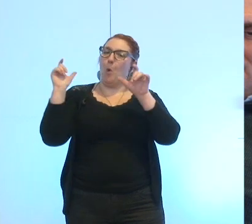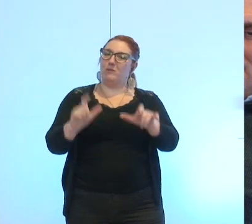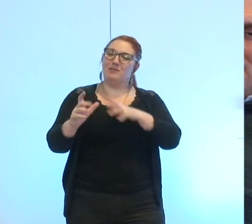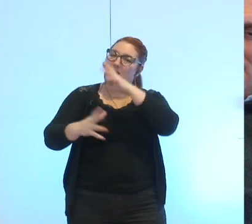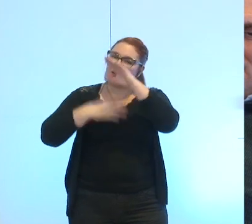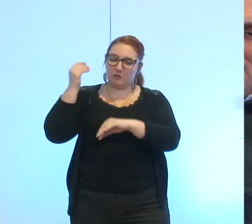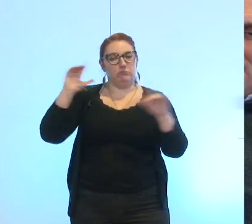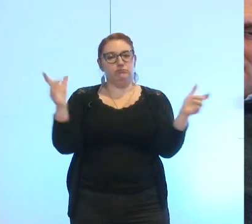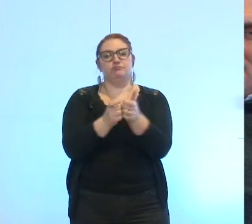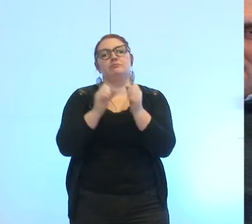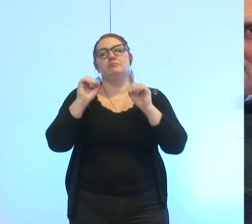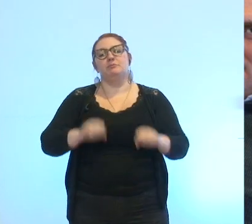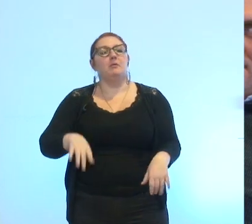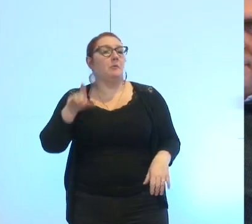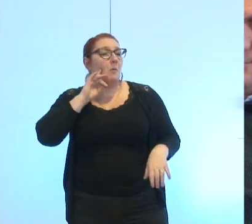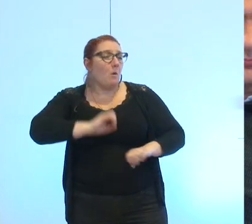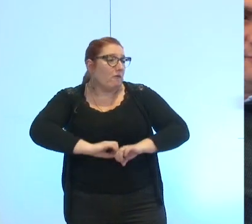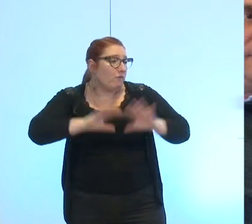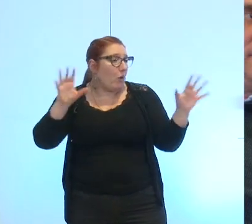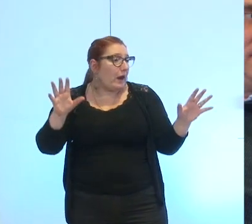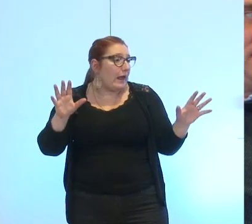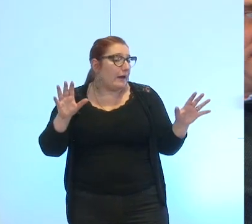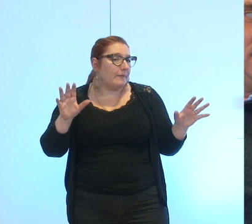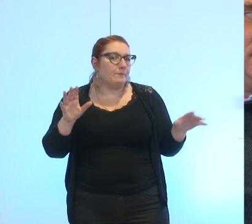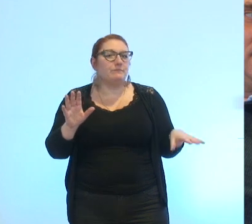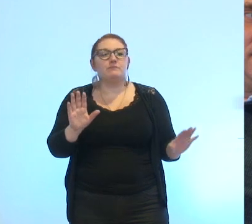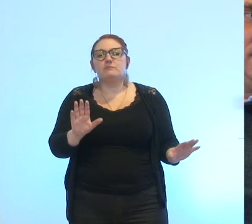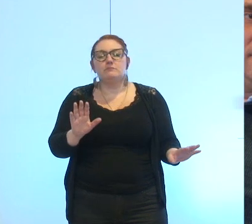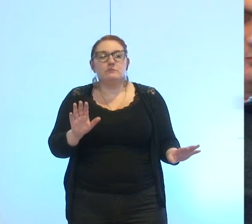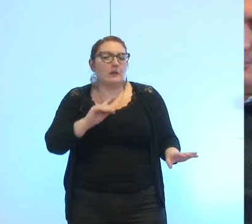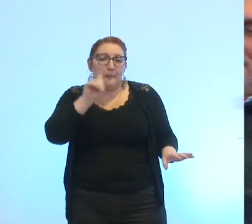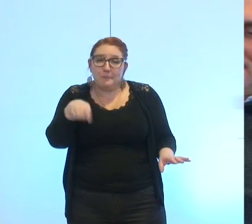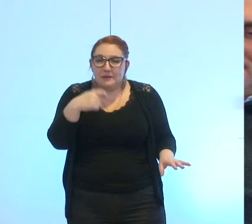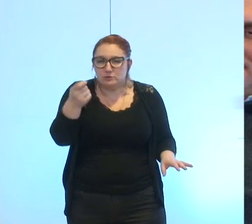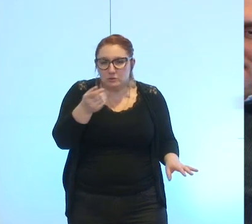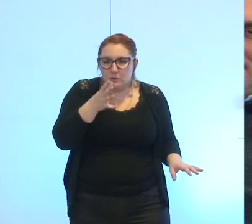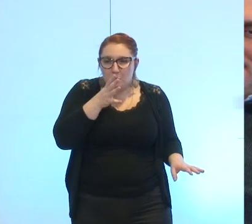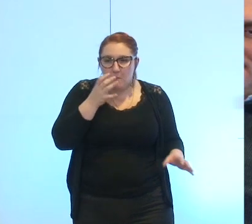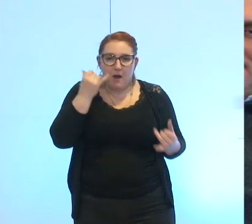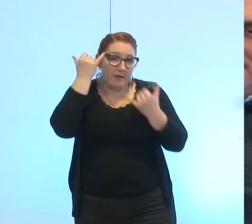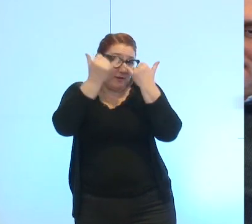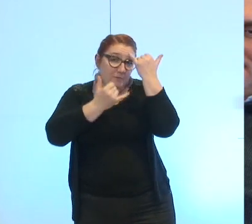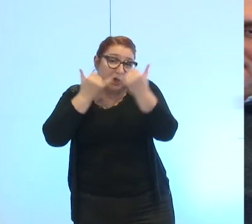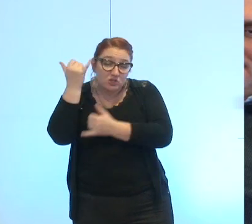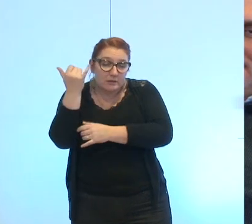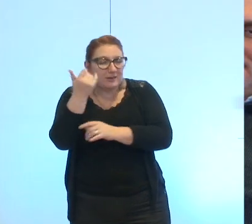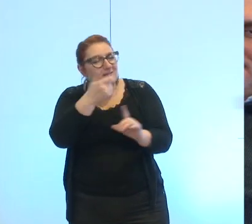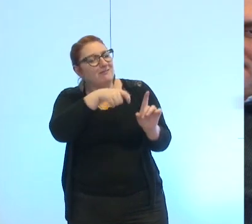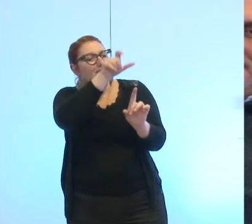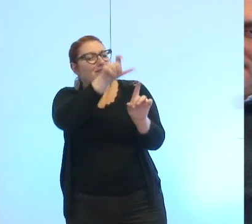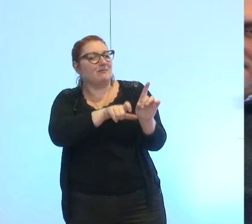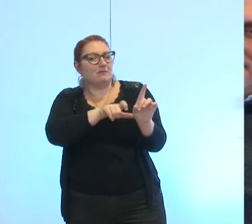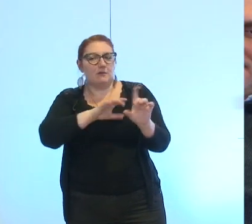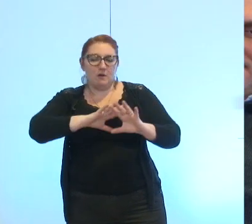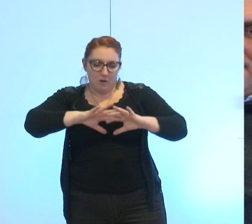sauf à imaginer ce que nous ne ferons pas que vous soyez d'une